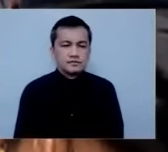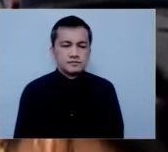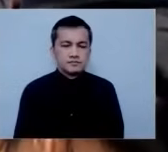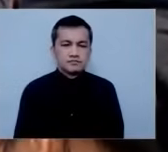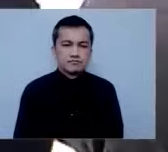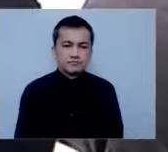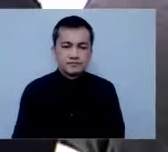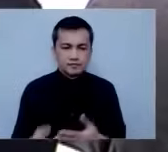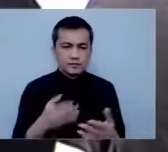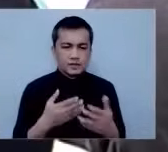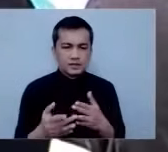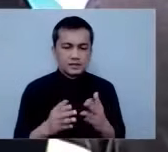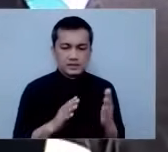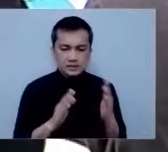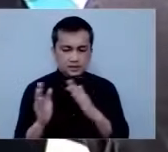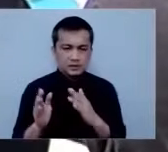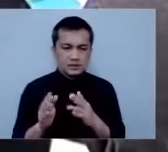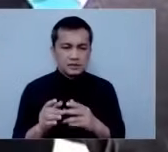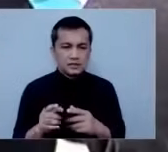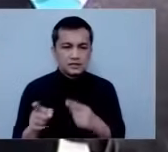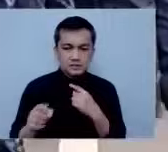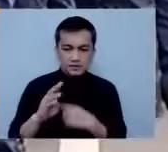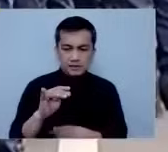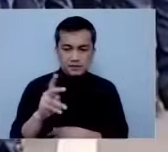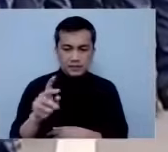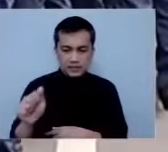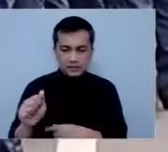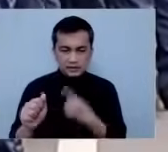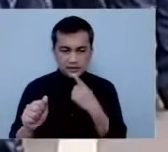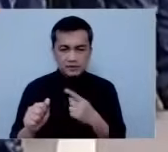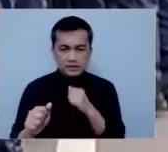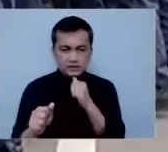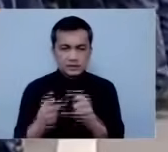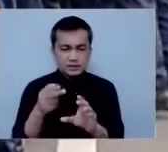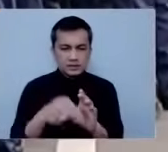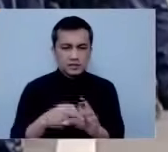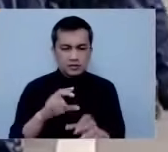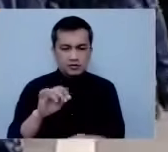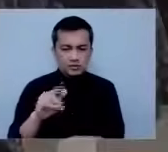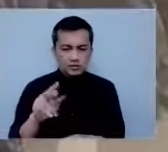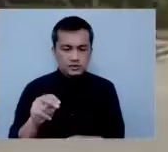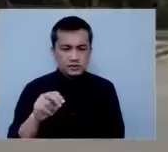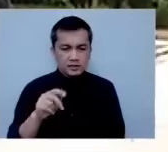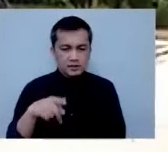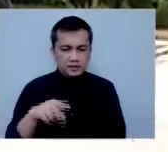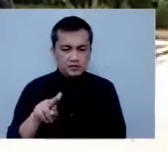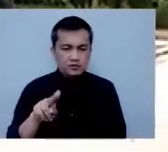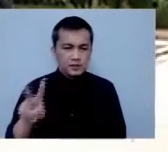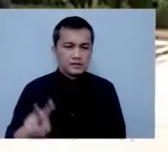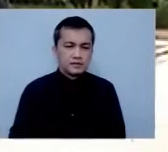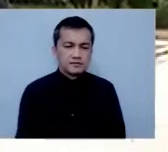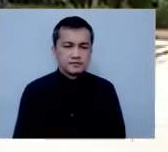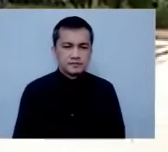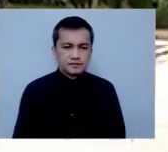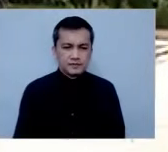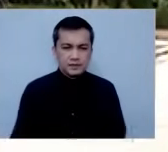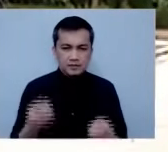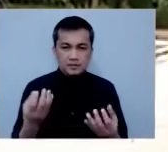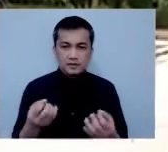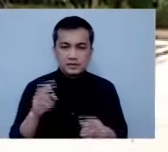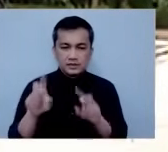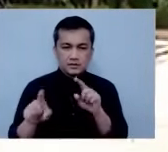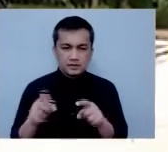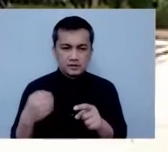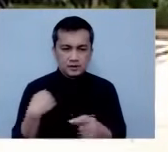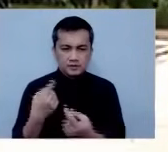ng extension, nanindigan ng manibela na hindi sila sasali sa consolidation ng mga PUV. Marami pang tanong ang hindi nasagot patungkol sa